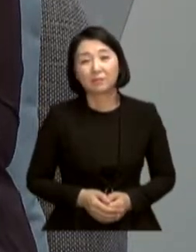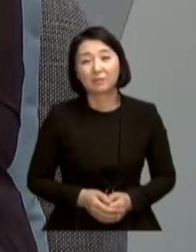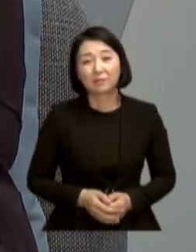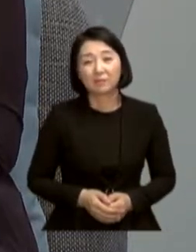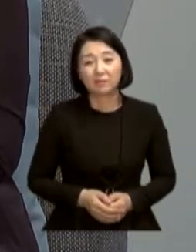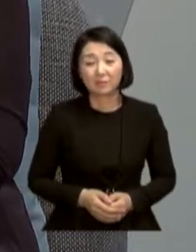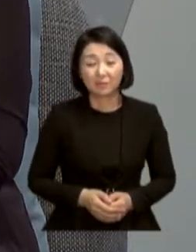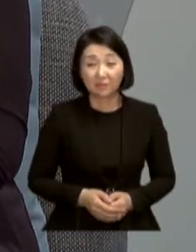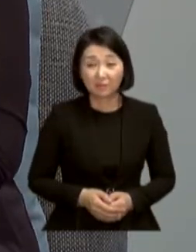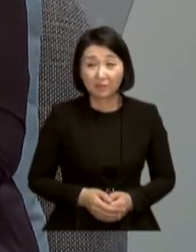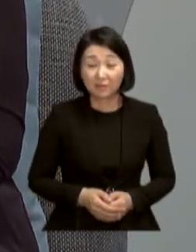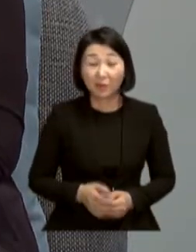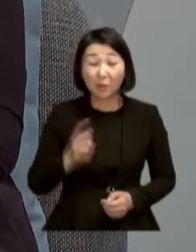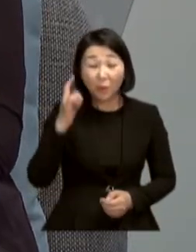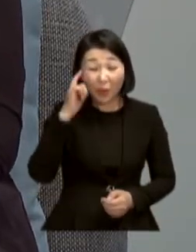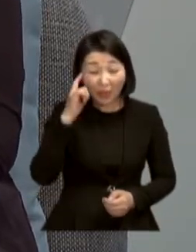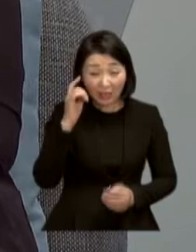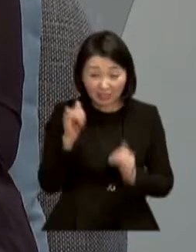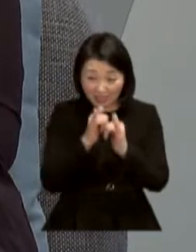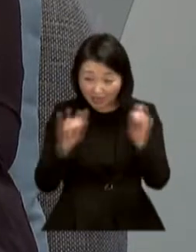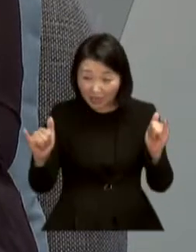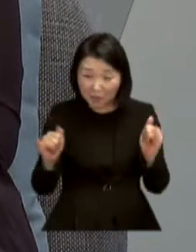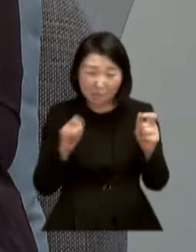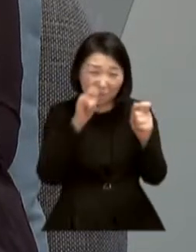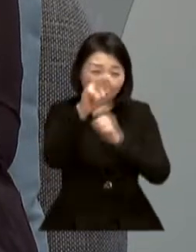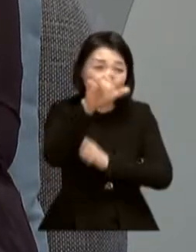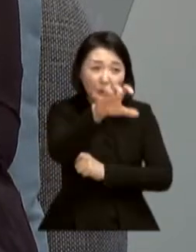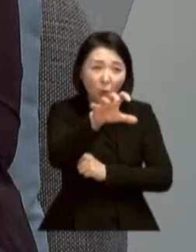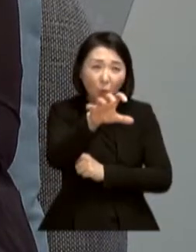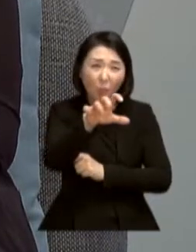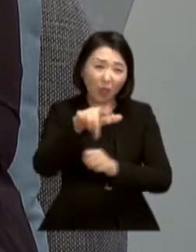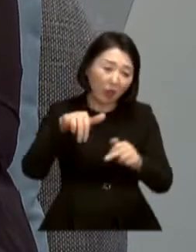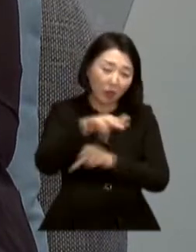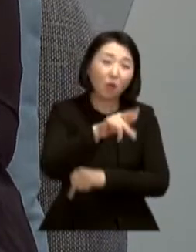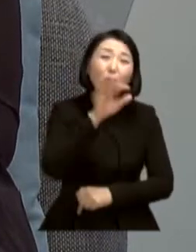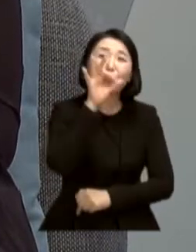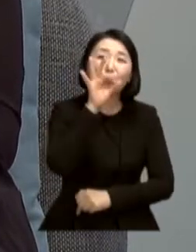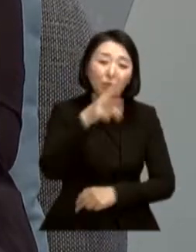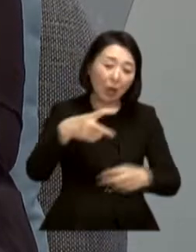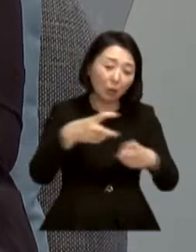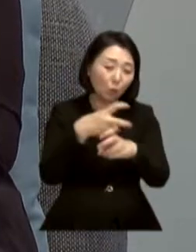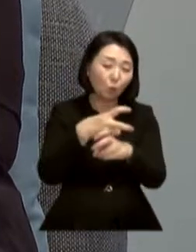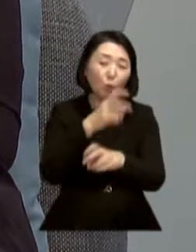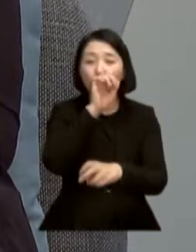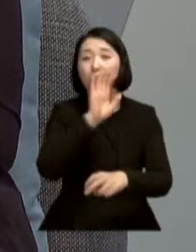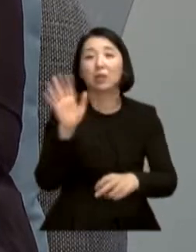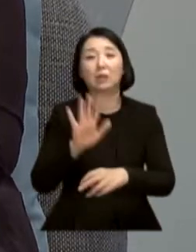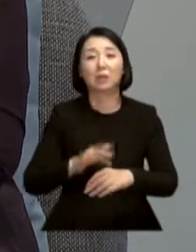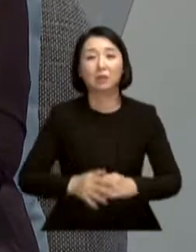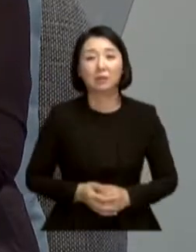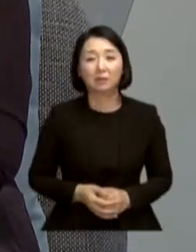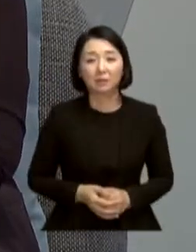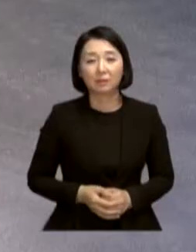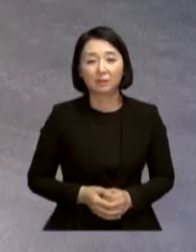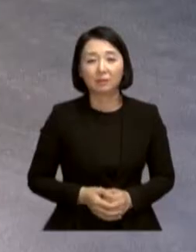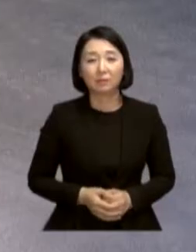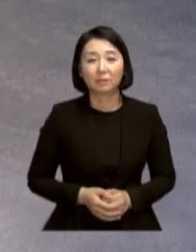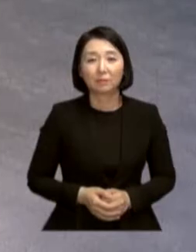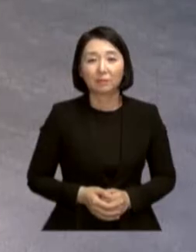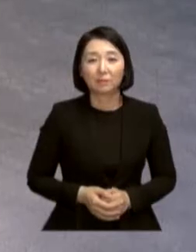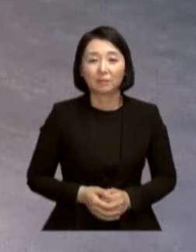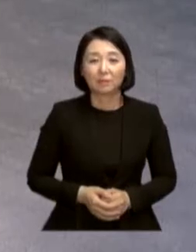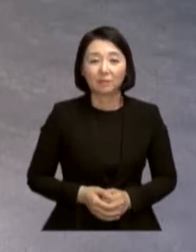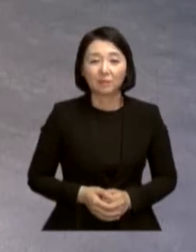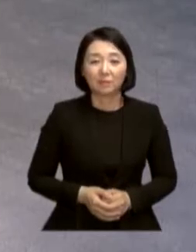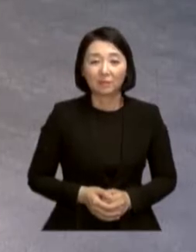않으니까 네. 그렇다고 뭐 그 사람들이 다 먼 지역까지 갈 수 있는 그런 돈도 없고 또 교통수단이 그렇게 네. 넉넉한 것도 아니고. 네. 아니